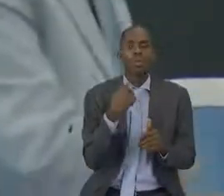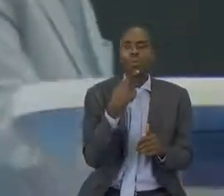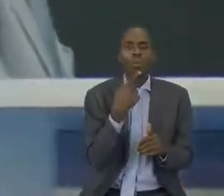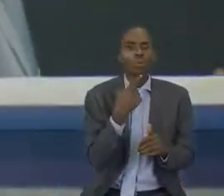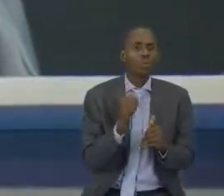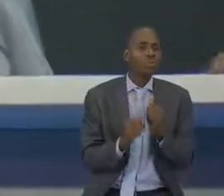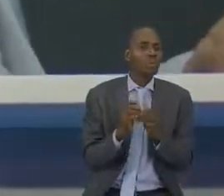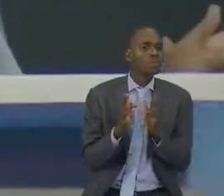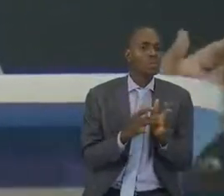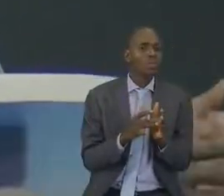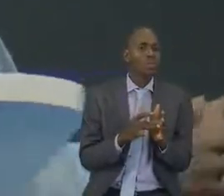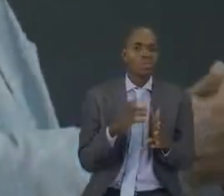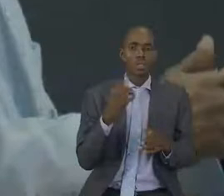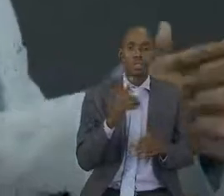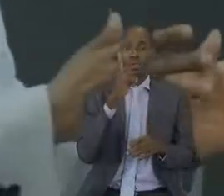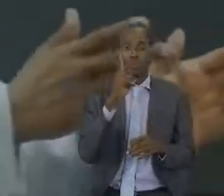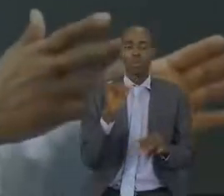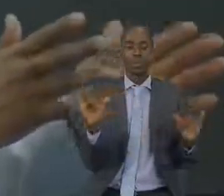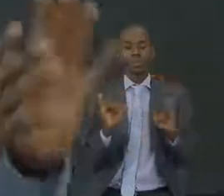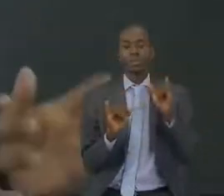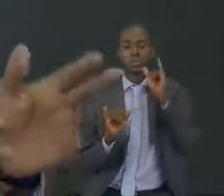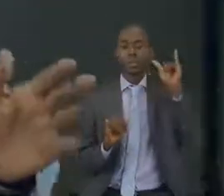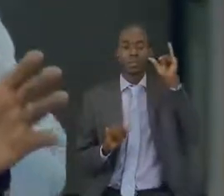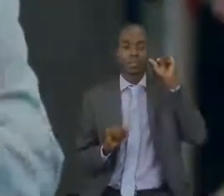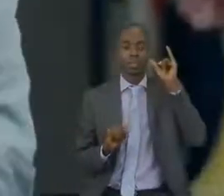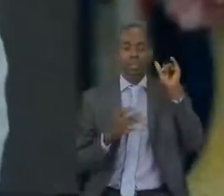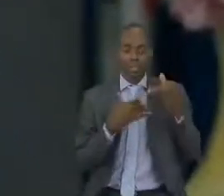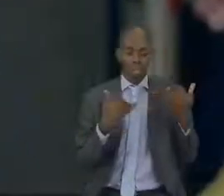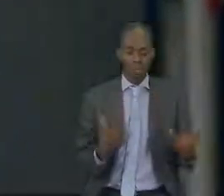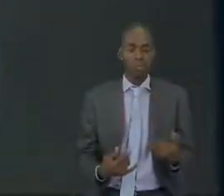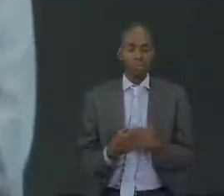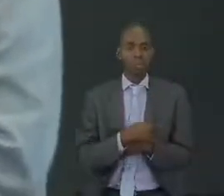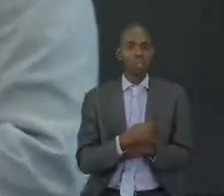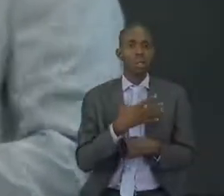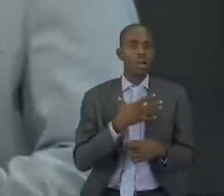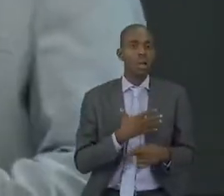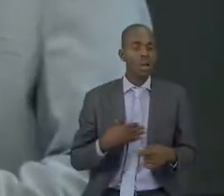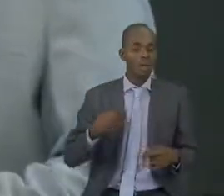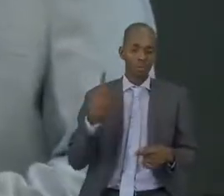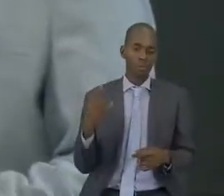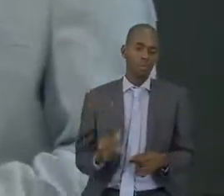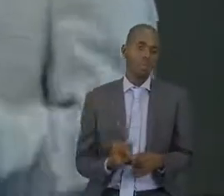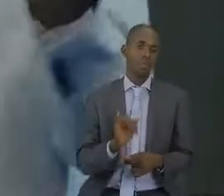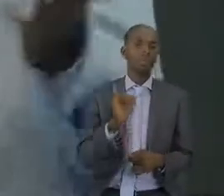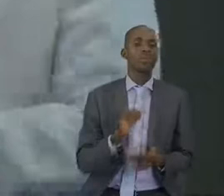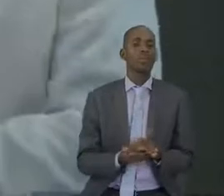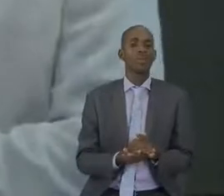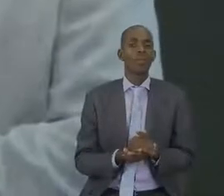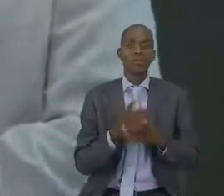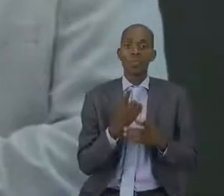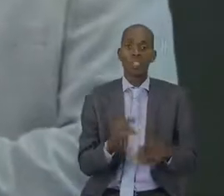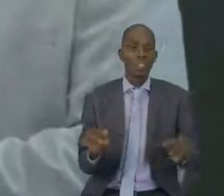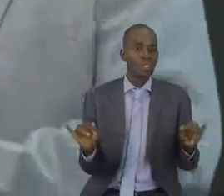Celui qui était le même hier, aujourd'hui et éternellement. Le même